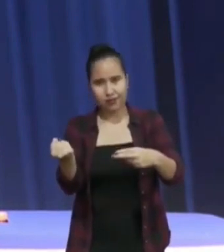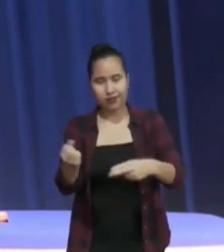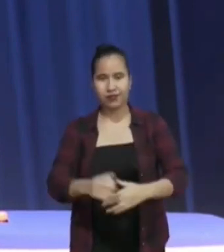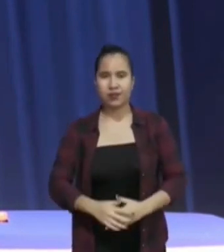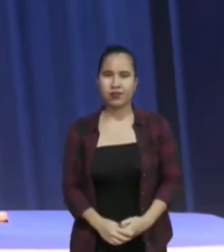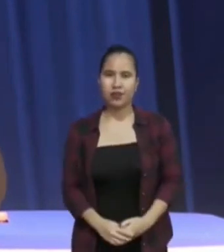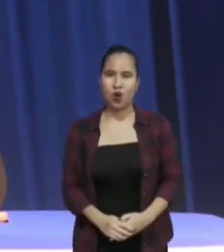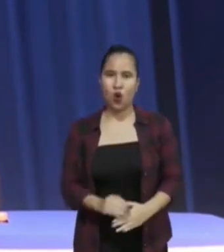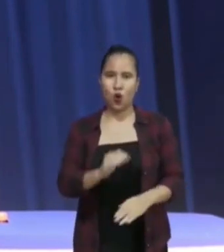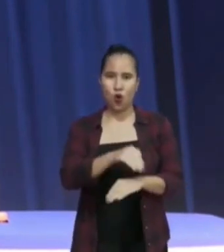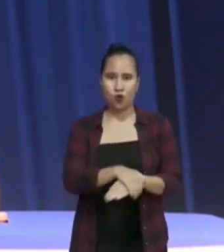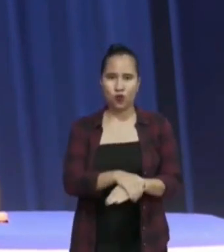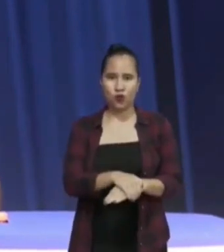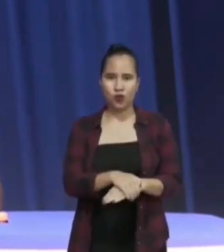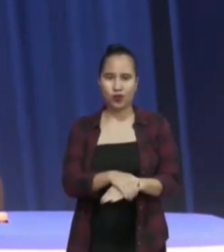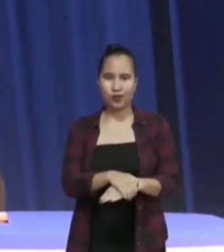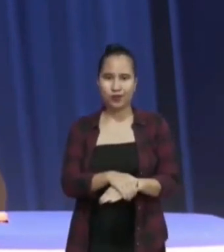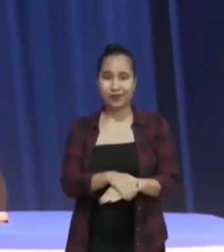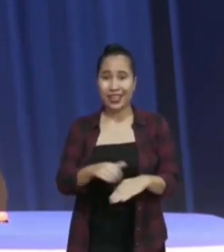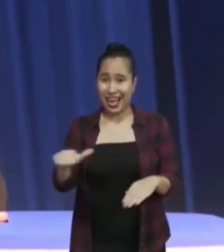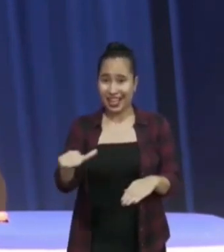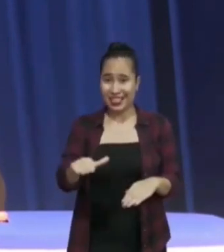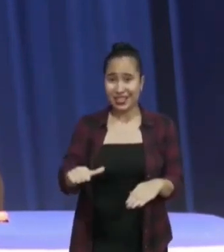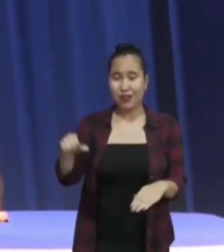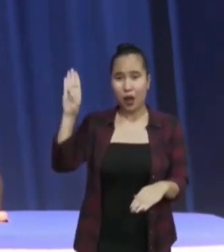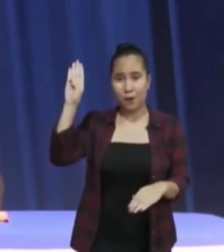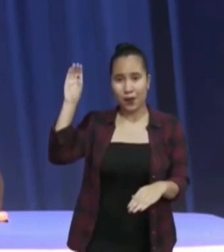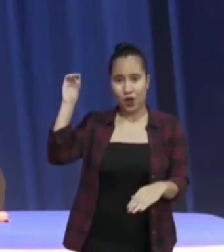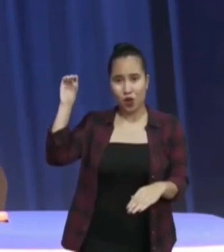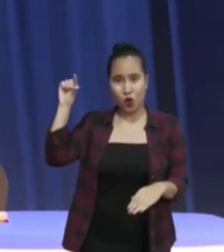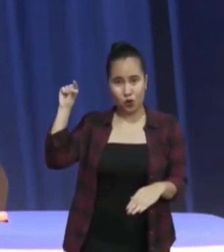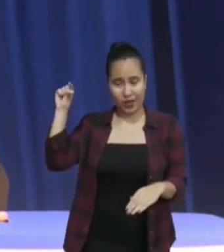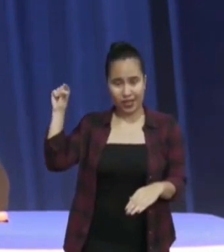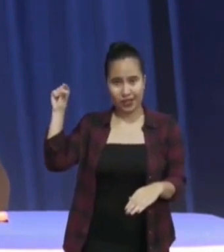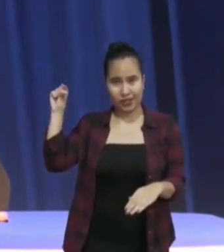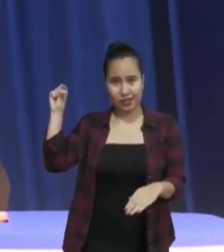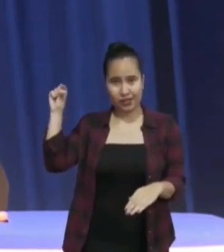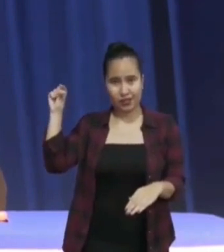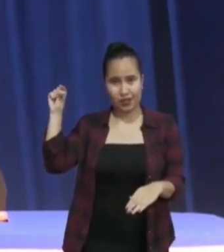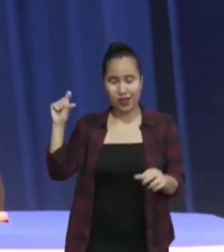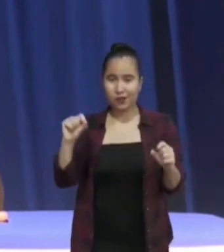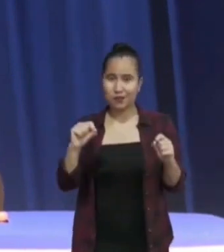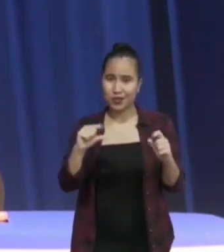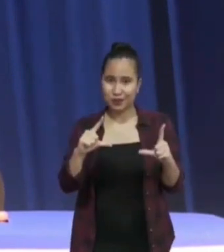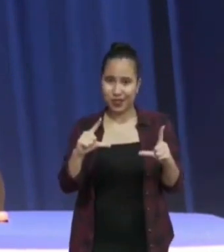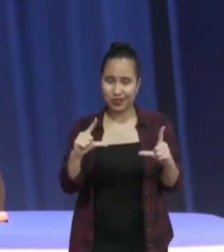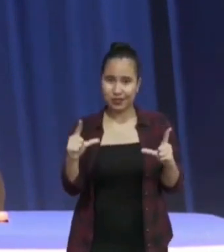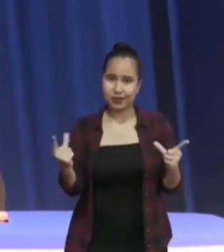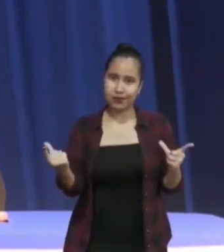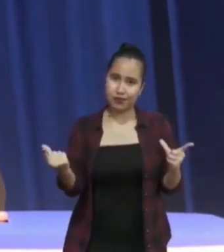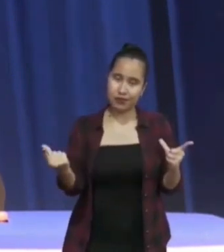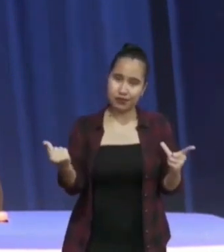Met betrekking tot de rest van het BOG mogen de rest van het BOG besmet zijn,